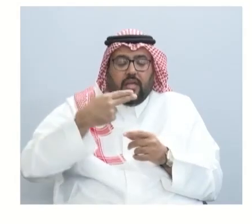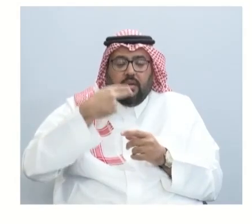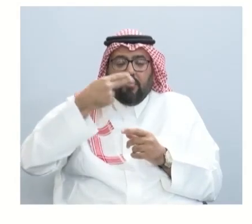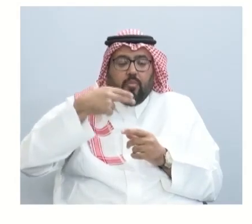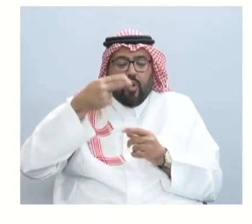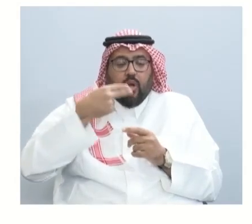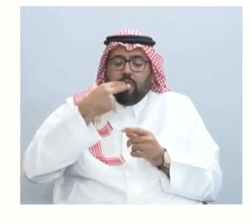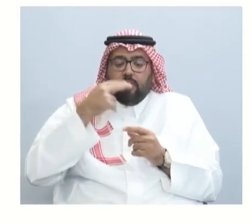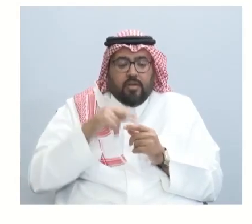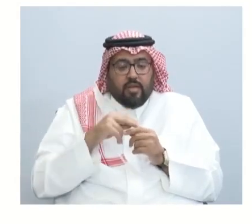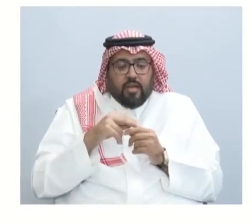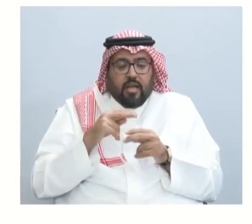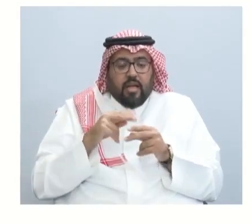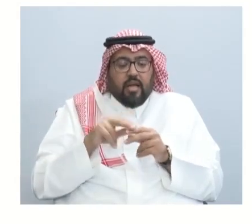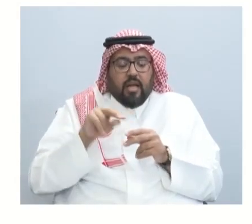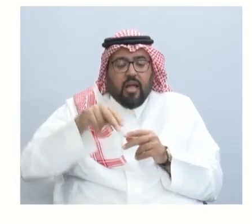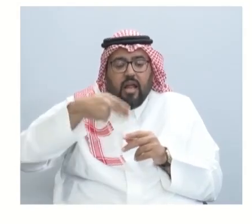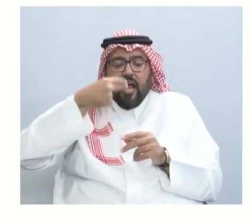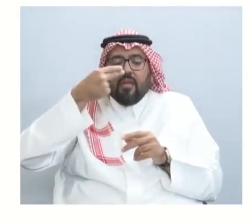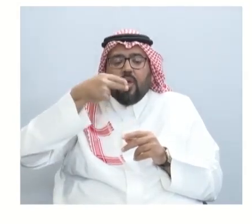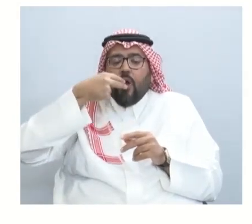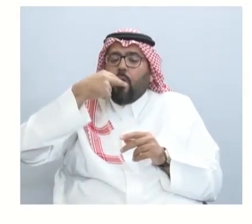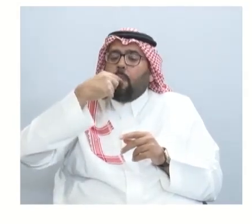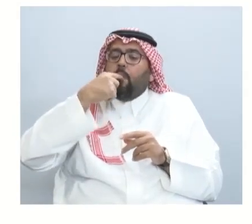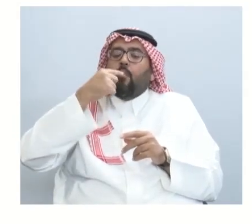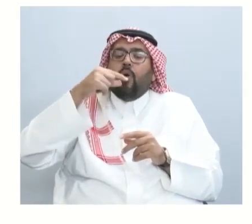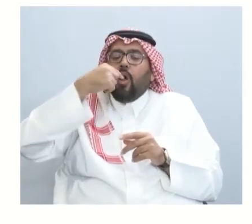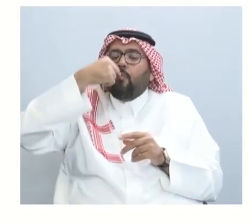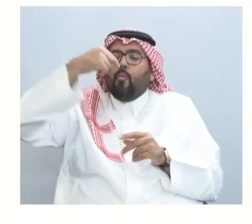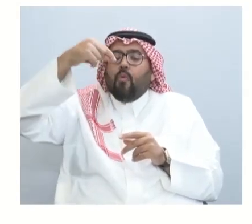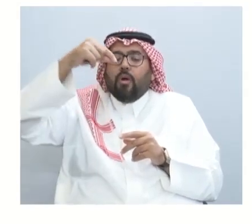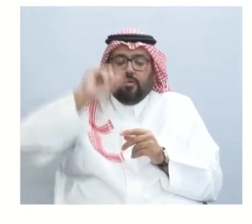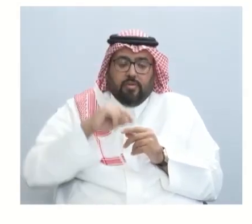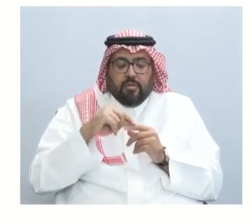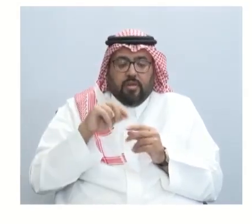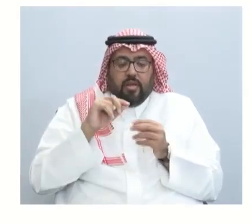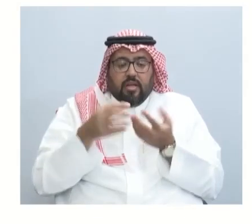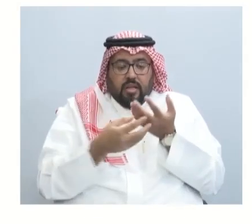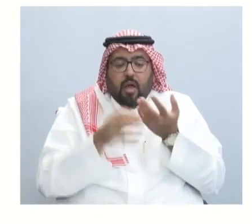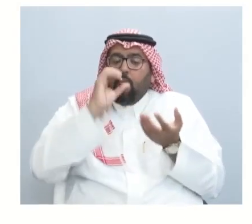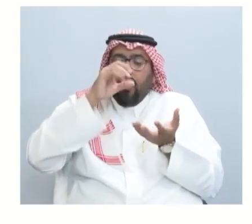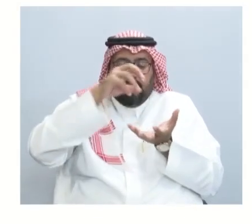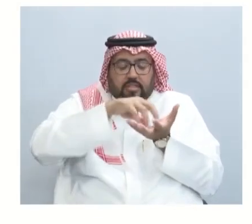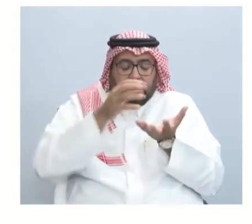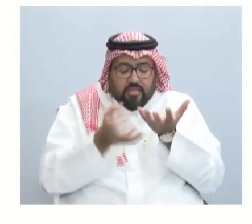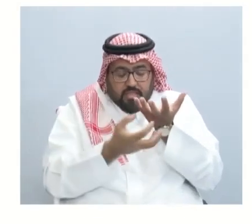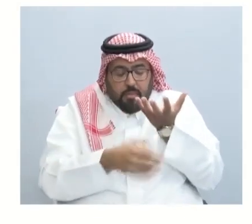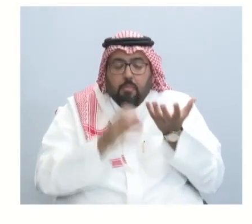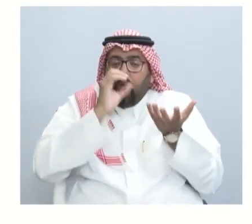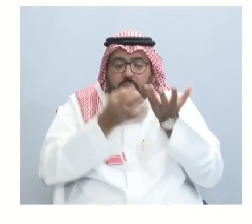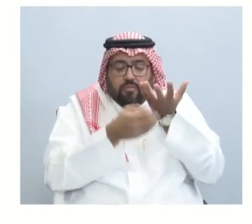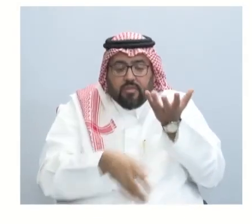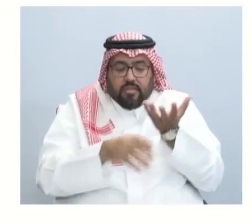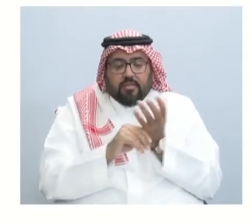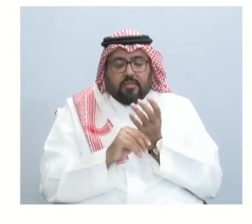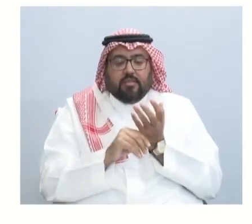تشاهدون امامكم لفصل الماء الذي يمر من خلال هذا المرشح ويستخدم انه يستخدم الناس